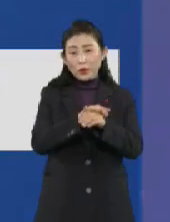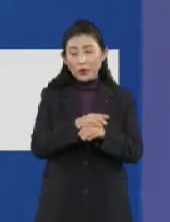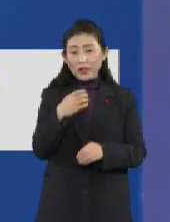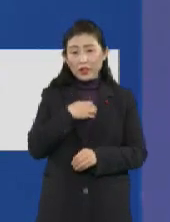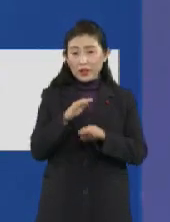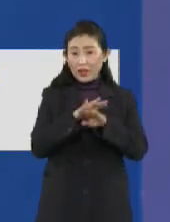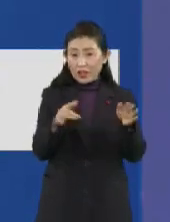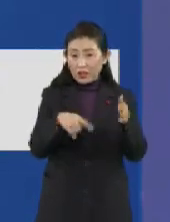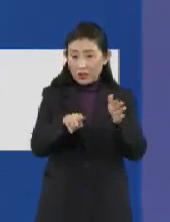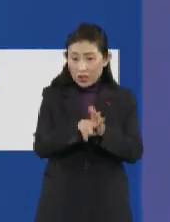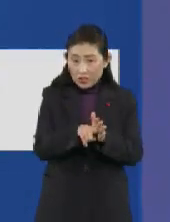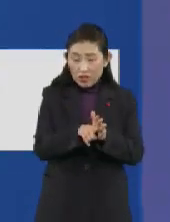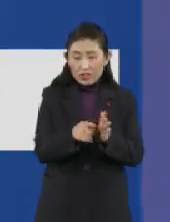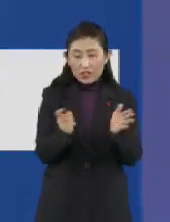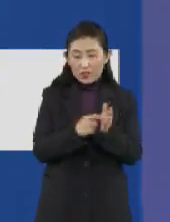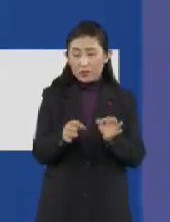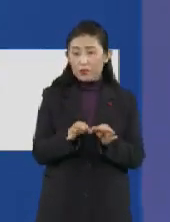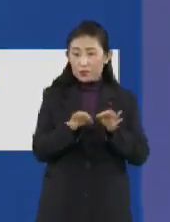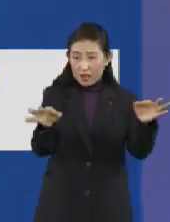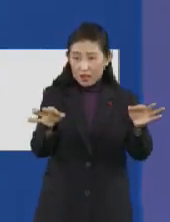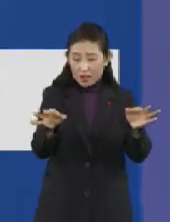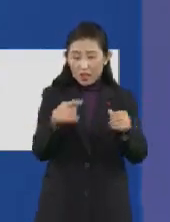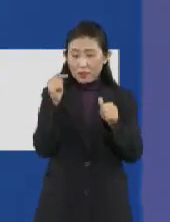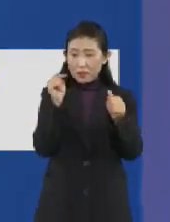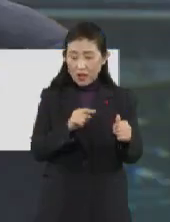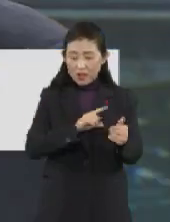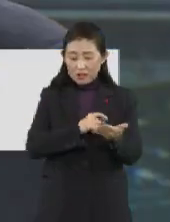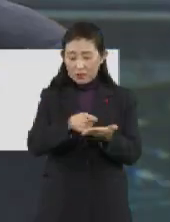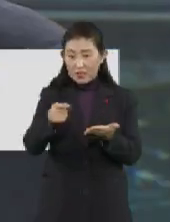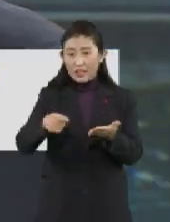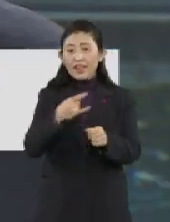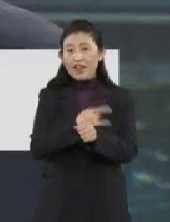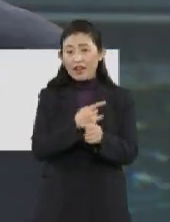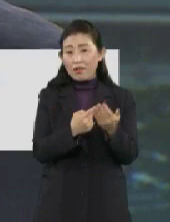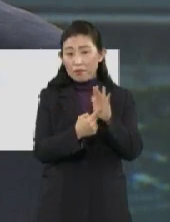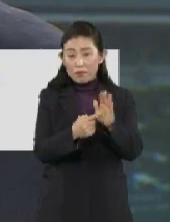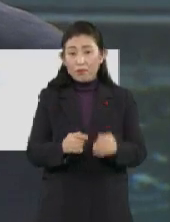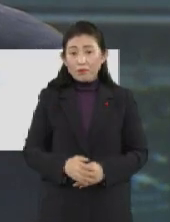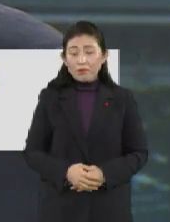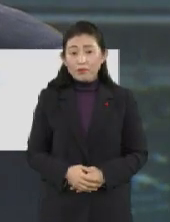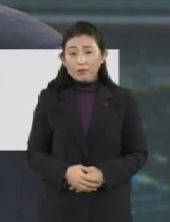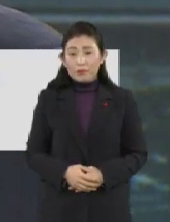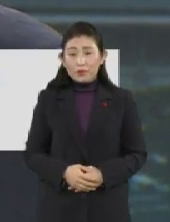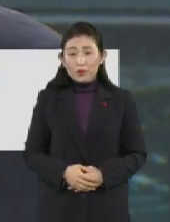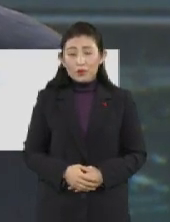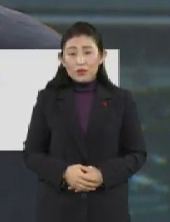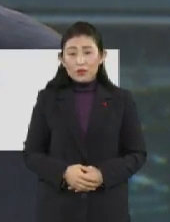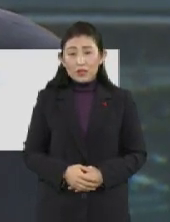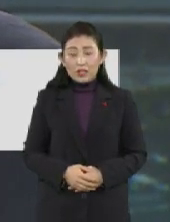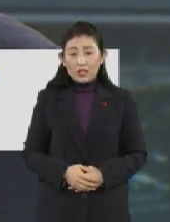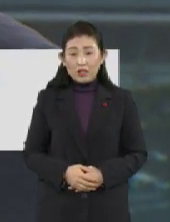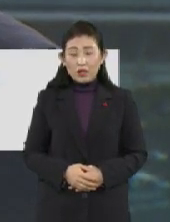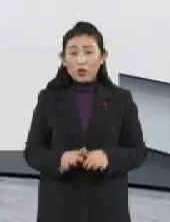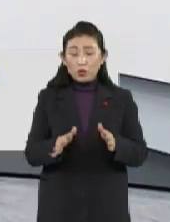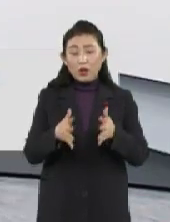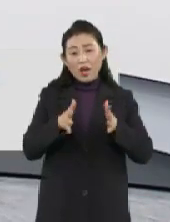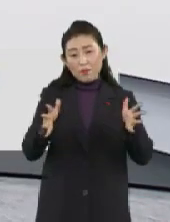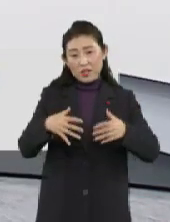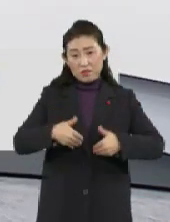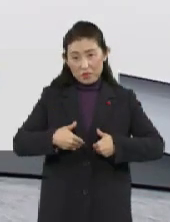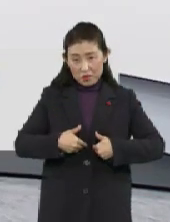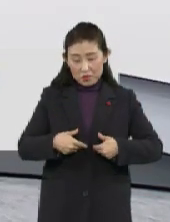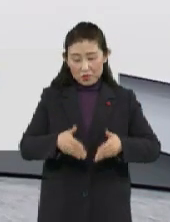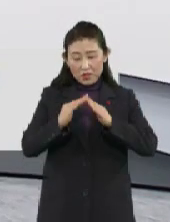위기 탈출을 위해 긴급 재정 명령부터 서명하겠다고 밝혔습니다. 이 후보는 또 시장에 필요한 만큼